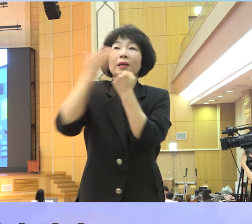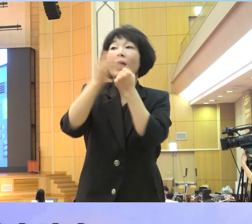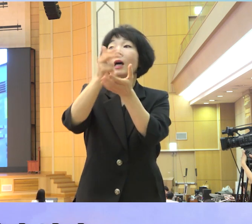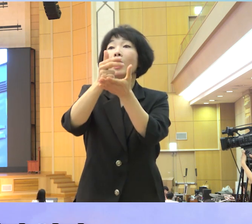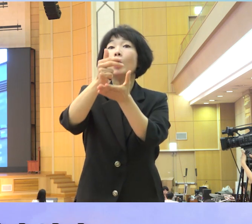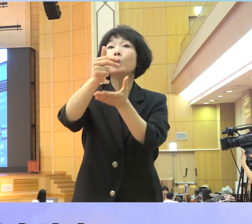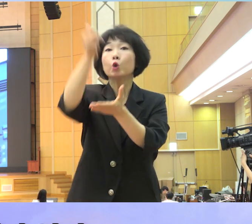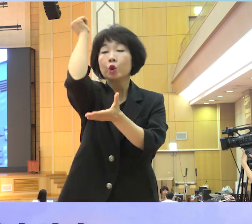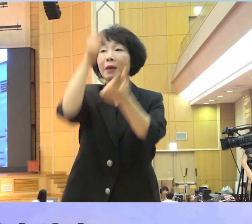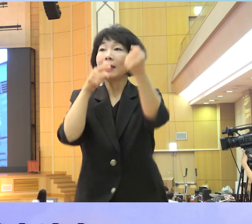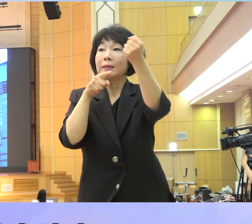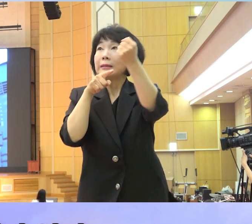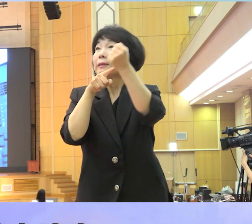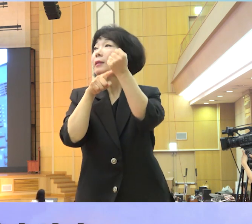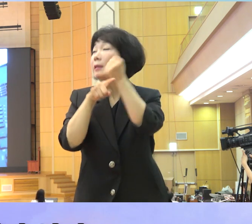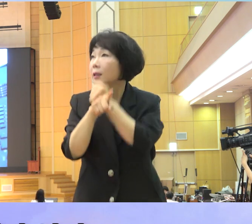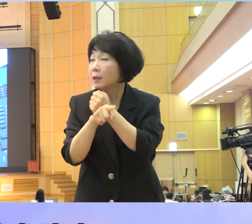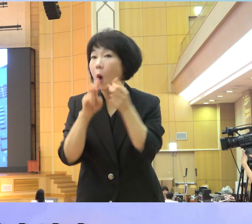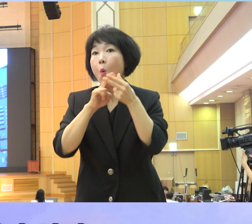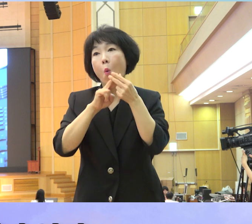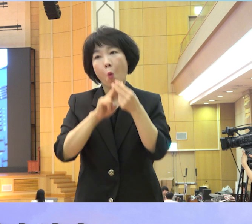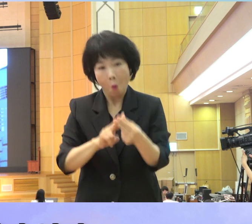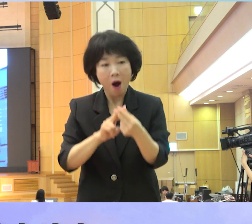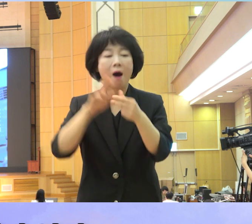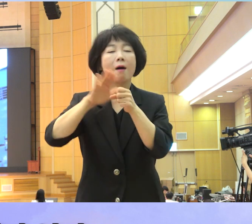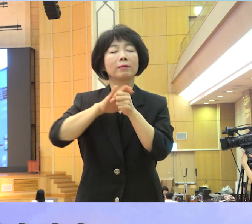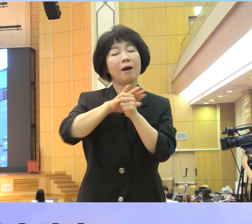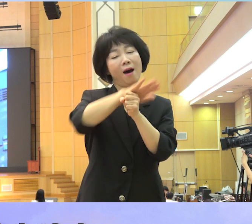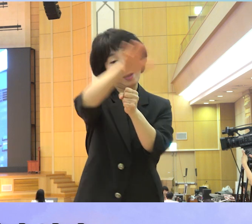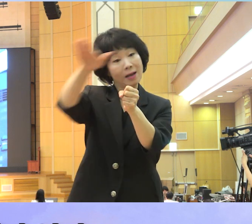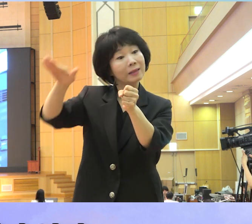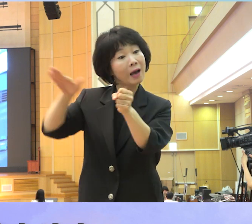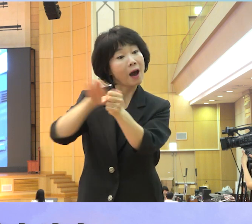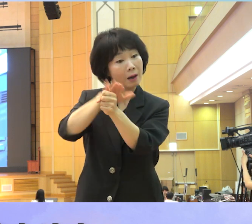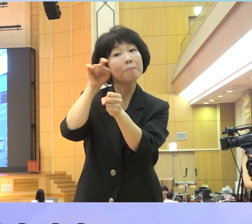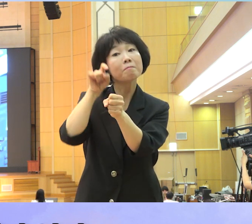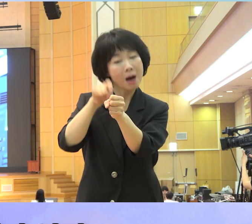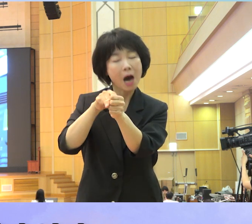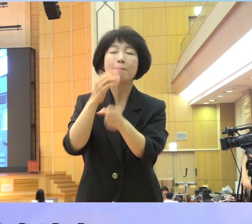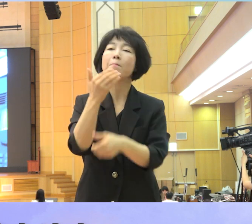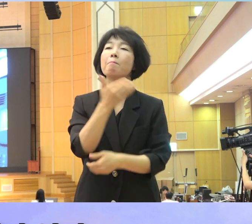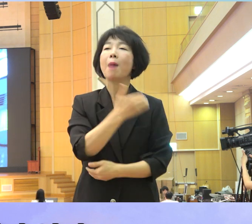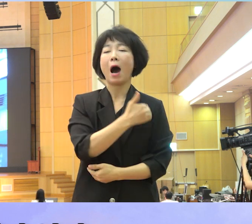은혜로우신 주의 뜻과 사랑에